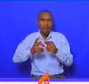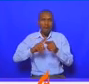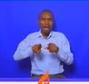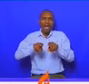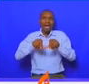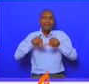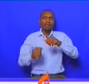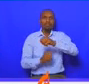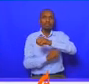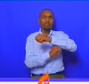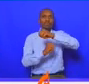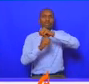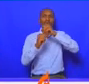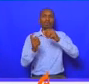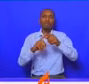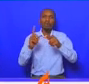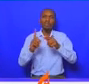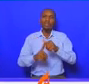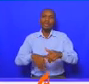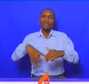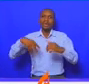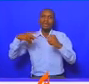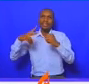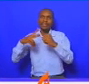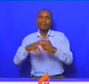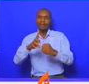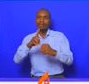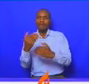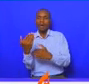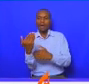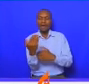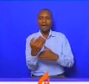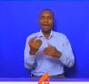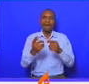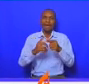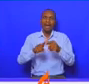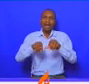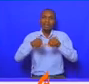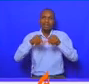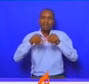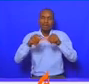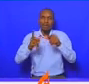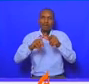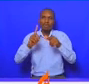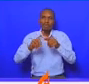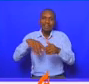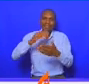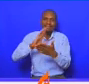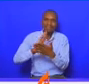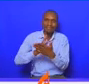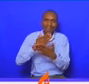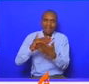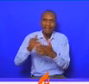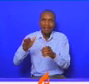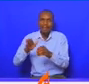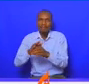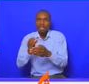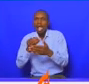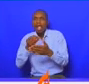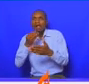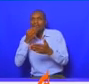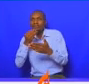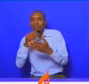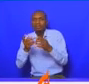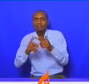gosira mworo kiwa meronge tano nevere, noe omo, ase, uesimanyala kwa wako baini diagramu nevi, nitovinde visa inichibia shilingi,